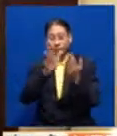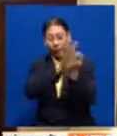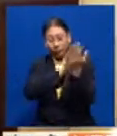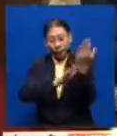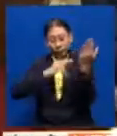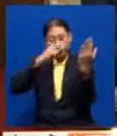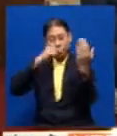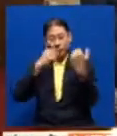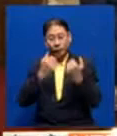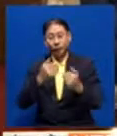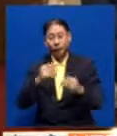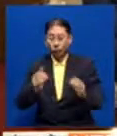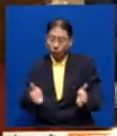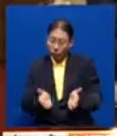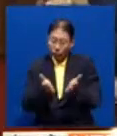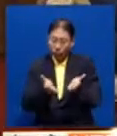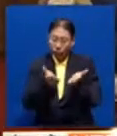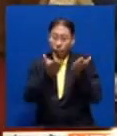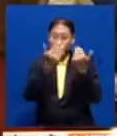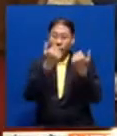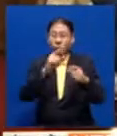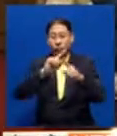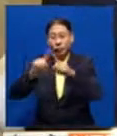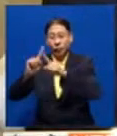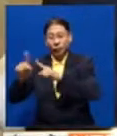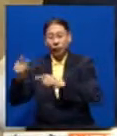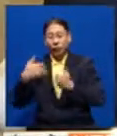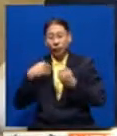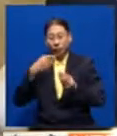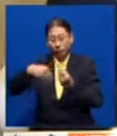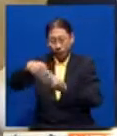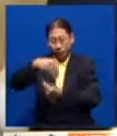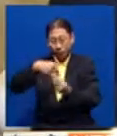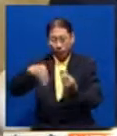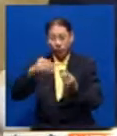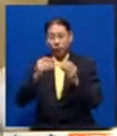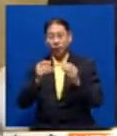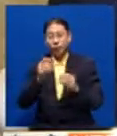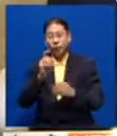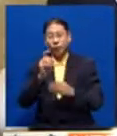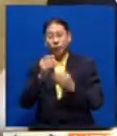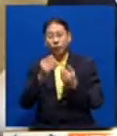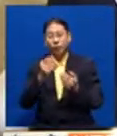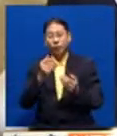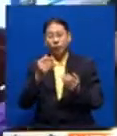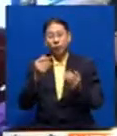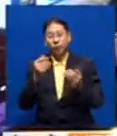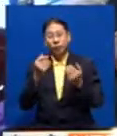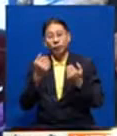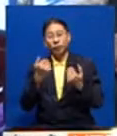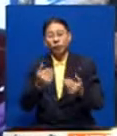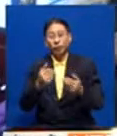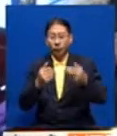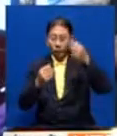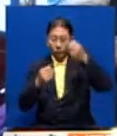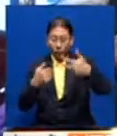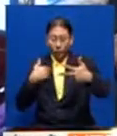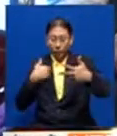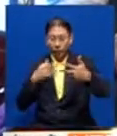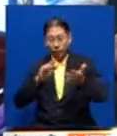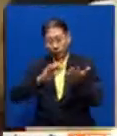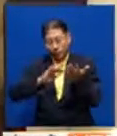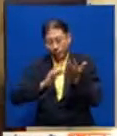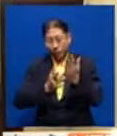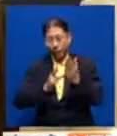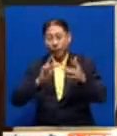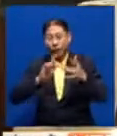ไทยที่ไทยต้องผลักดันยุทธศาสตร์ด้านเศรษฐกิจ Digital 3ด้านด้วยการประกอบด้วยการวางโครงข่ายอินเตอร์เน็ต